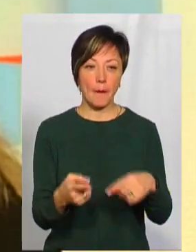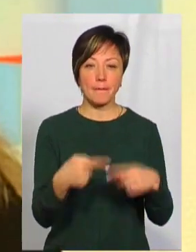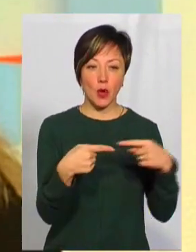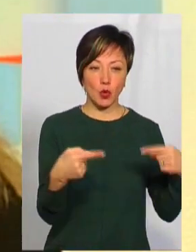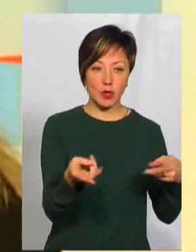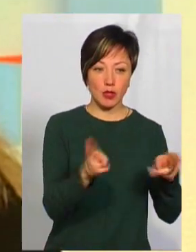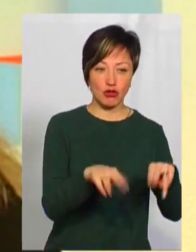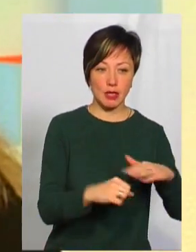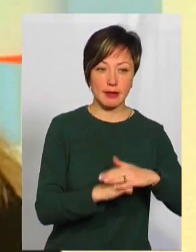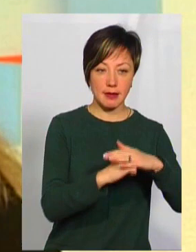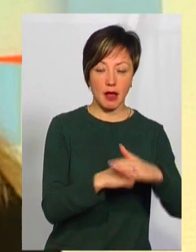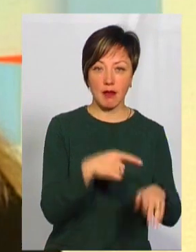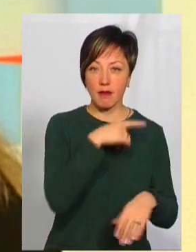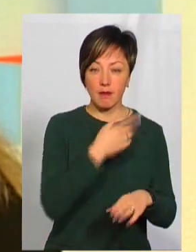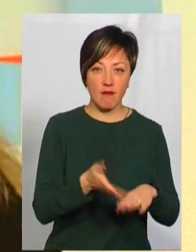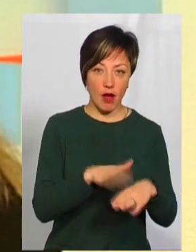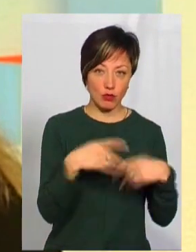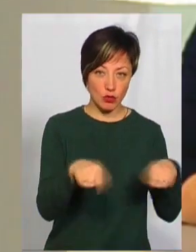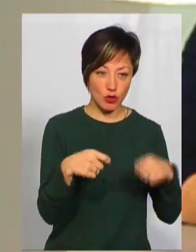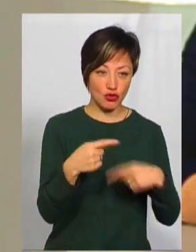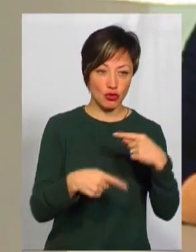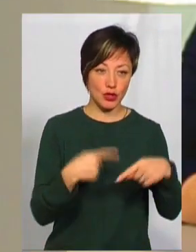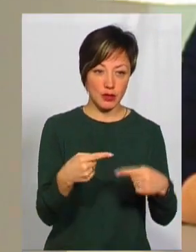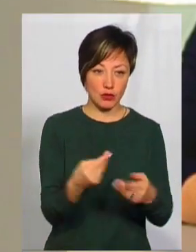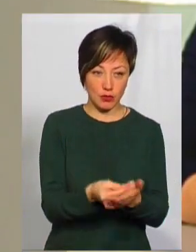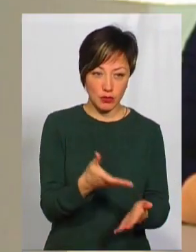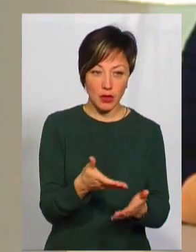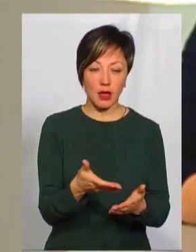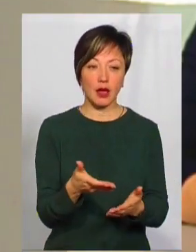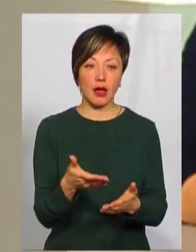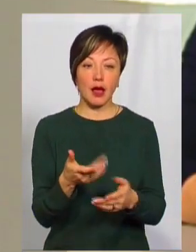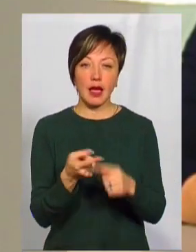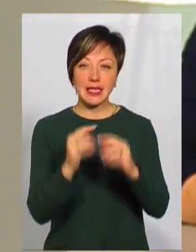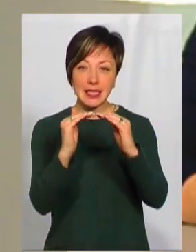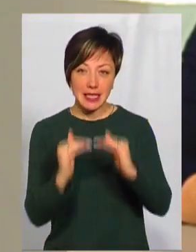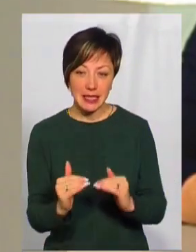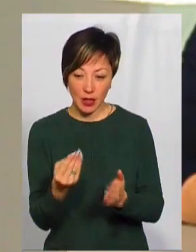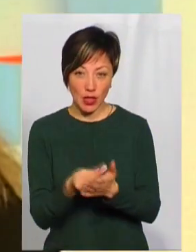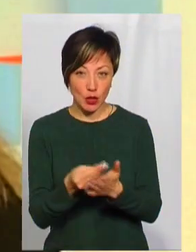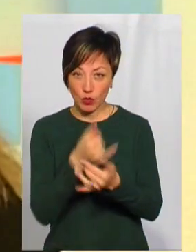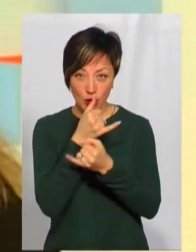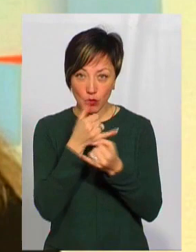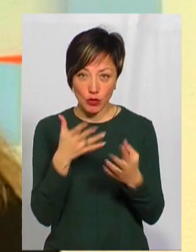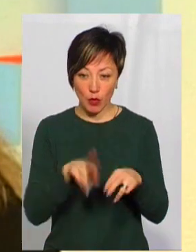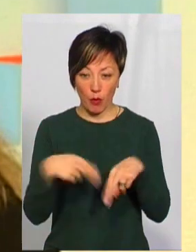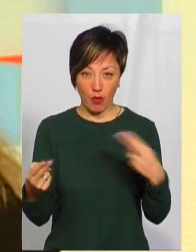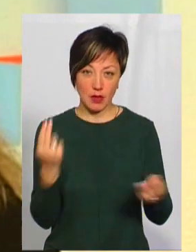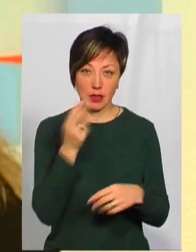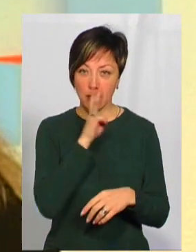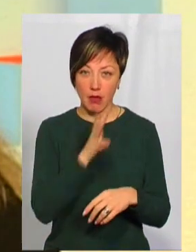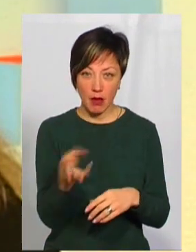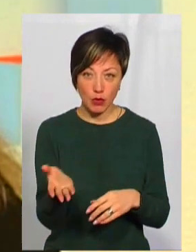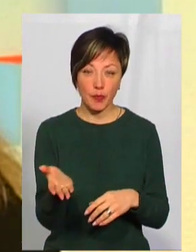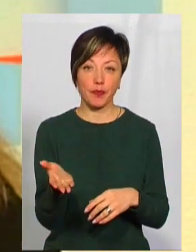Продукція залишається на складі, бо її важко реалізувати через собівартість. Знизити собівартість ми не можемо, бо не буде чим погасити